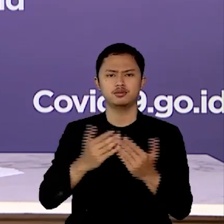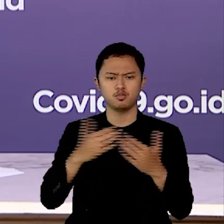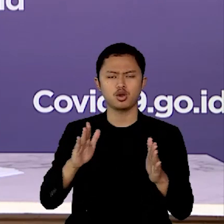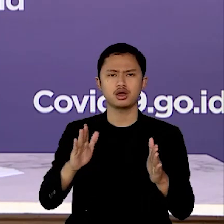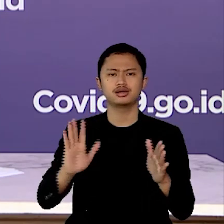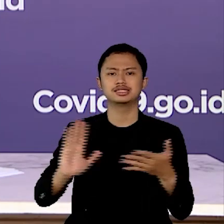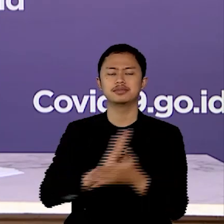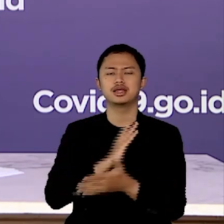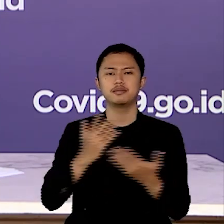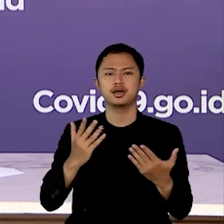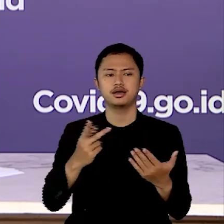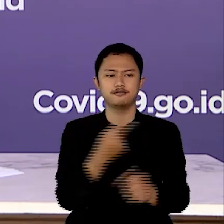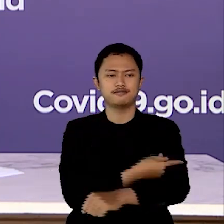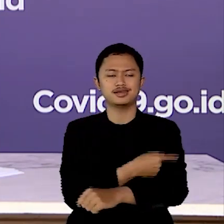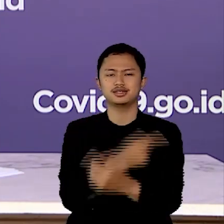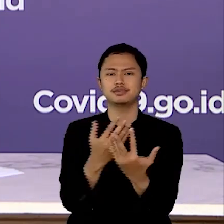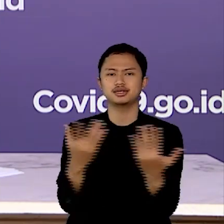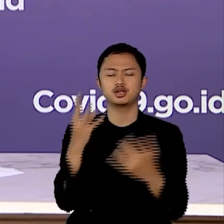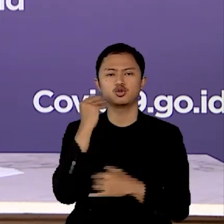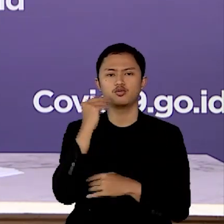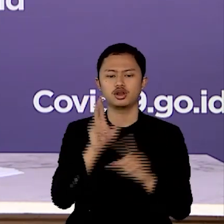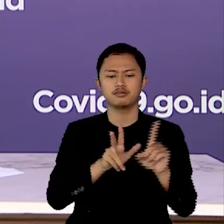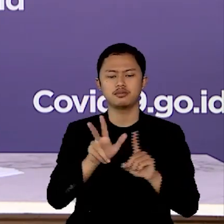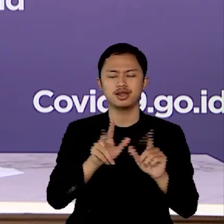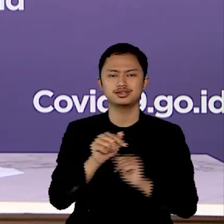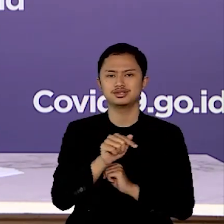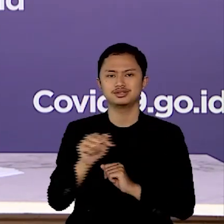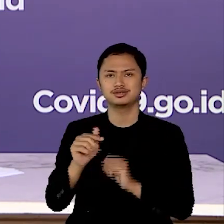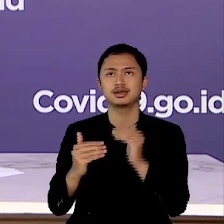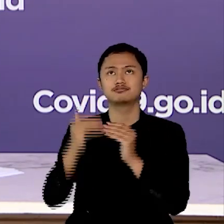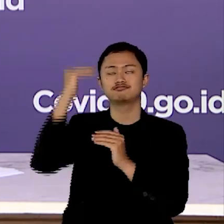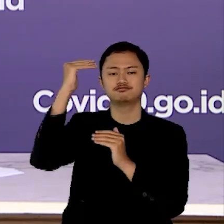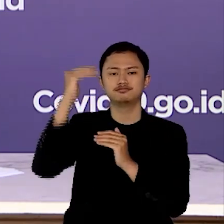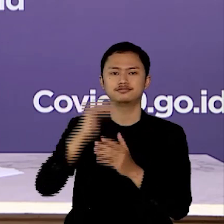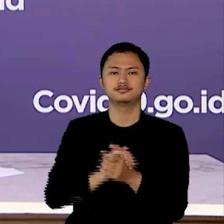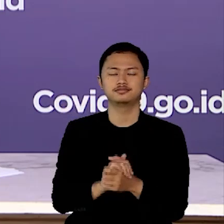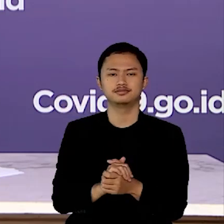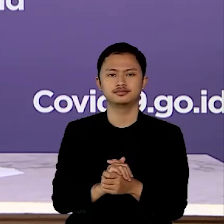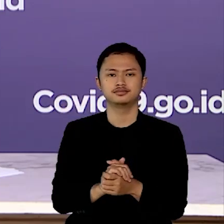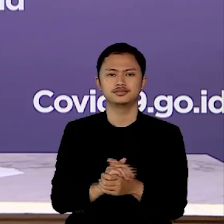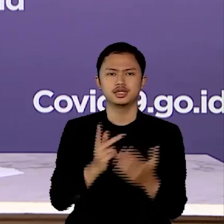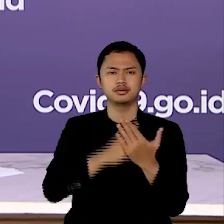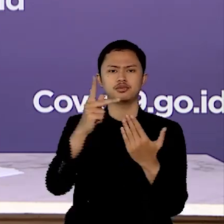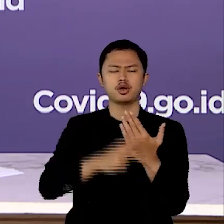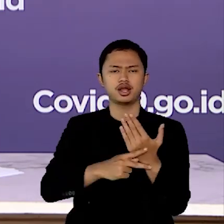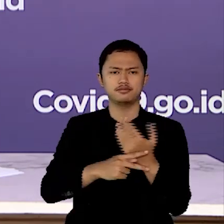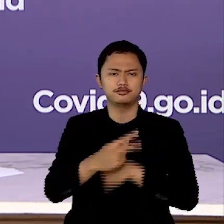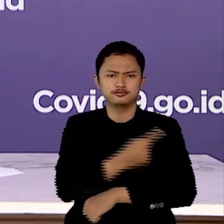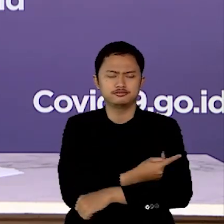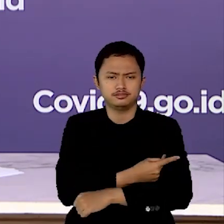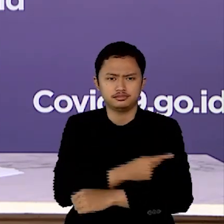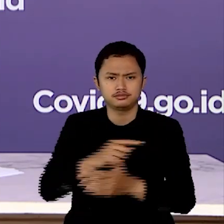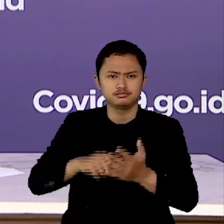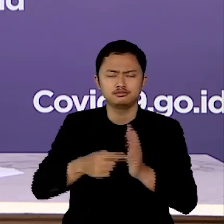membuka program vaksinasi untuk masyarakat berusia 18 tahun ke atas pembukaan program vaksinasi ini